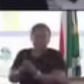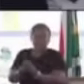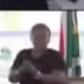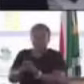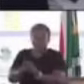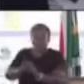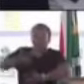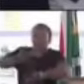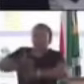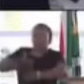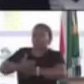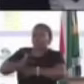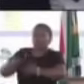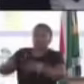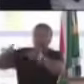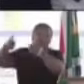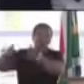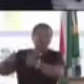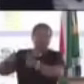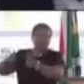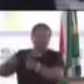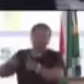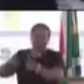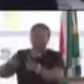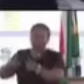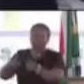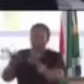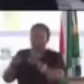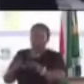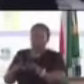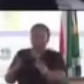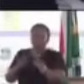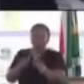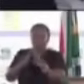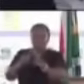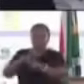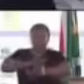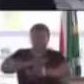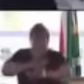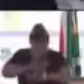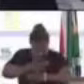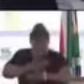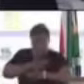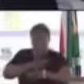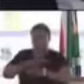ngisebenze kahle kakhulu nayo inkosi uMyeni ngiyathokoza Mdolomba